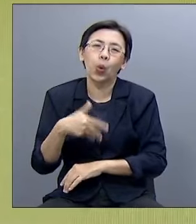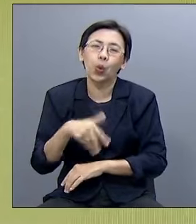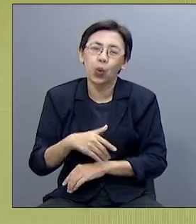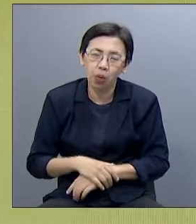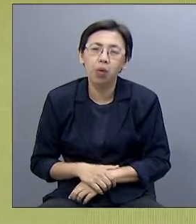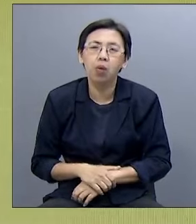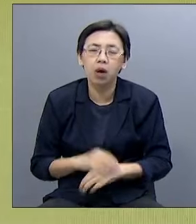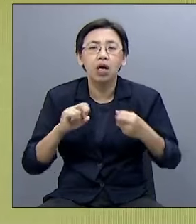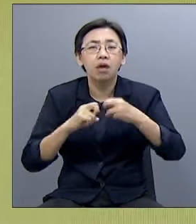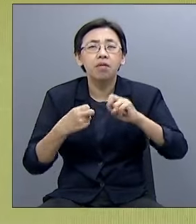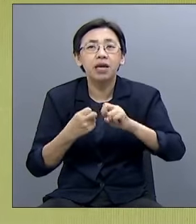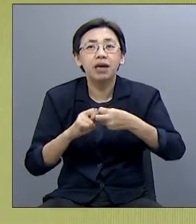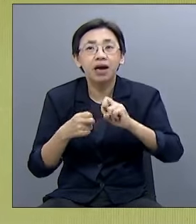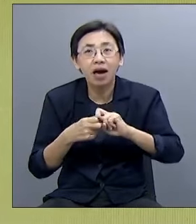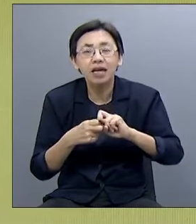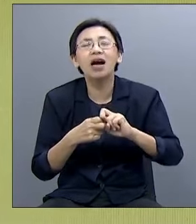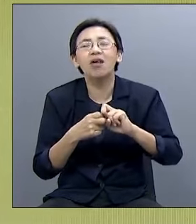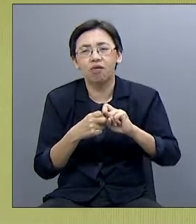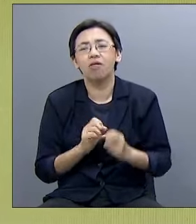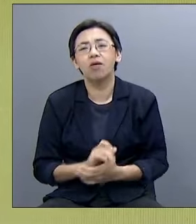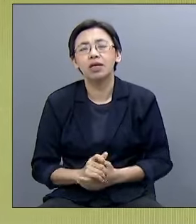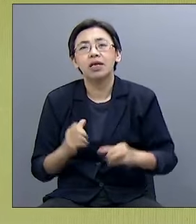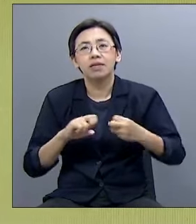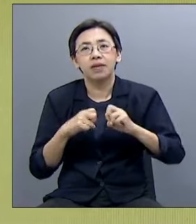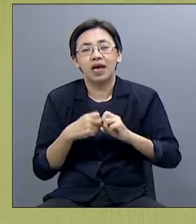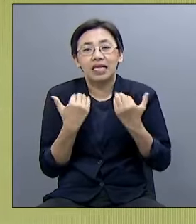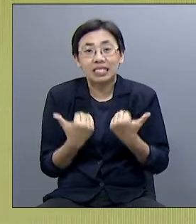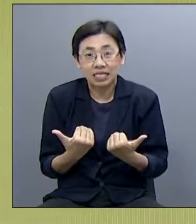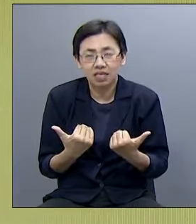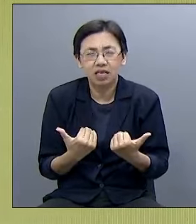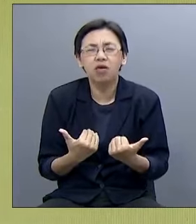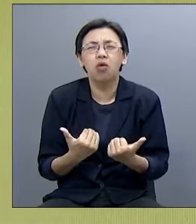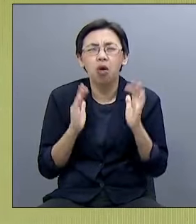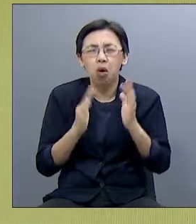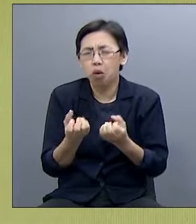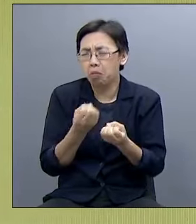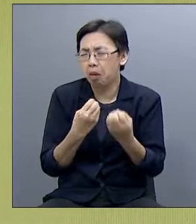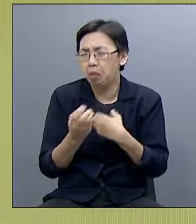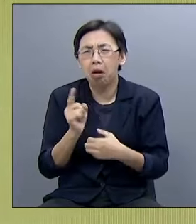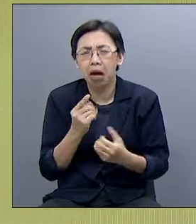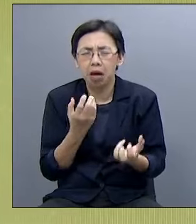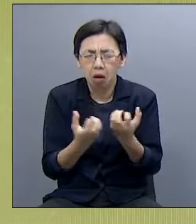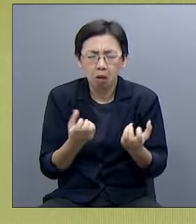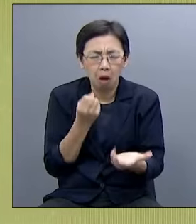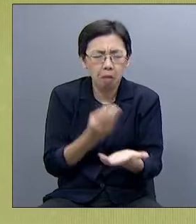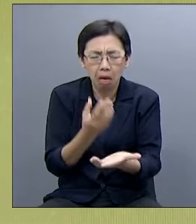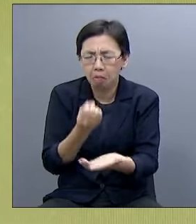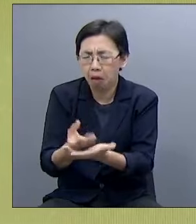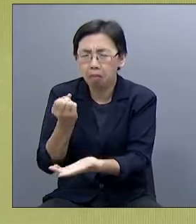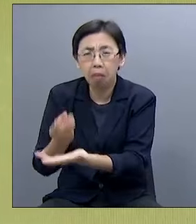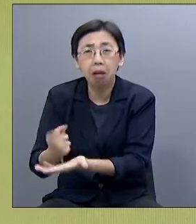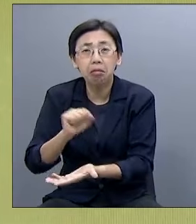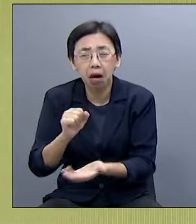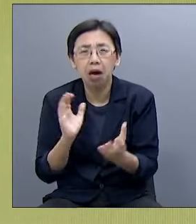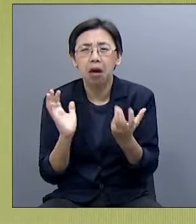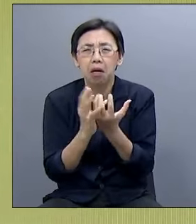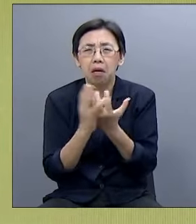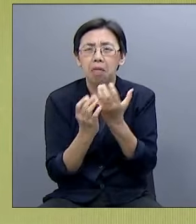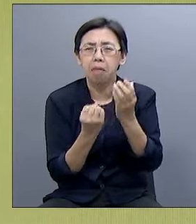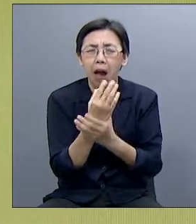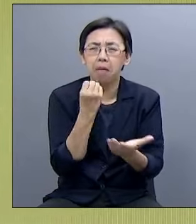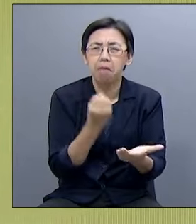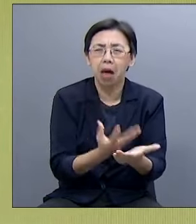ระทบในหลายมิติก็ช่วงนี้หลายท่านบอกว่าอะไรอะไรก็แพงใช่ไหมนะคะผักก็จะแพงราคา